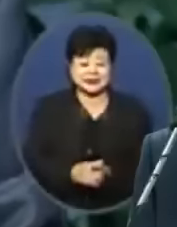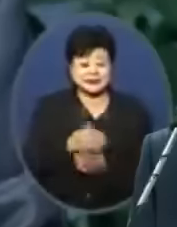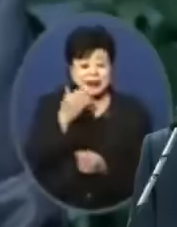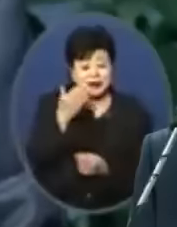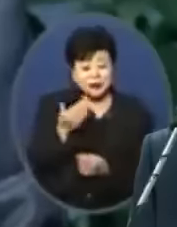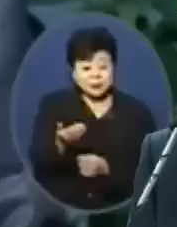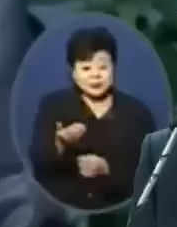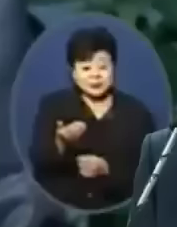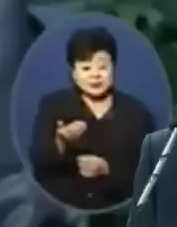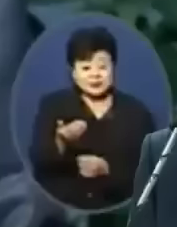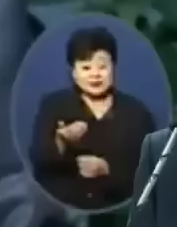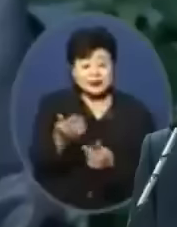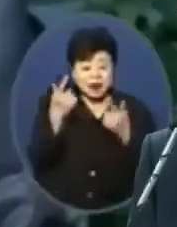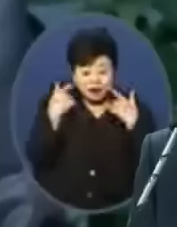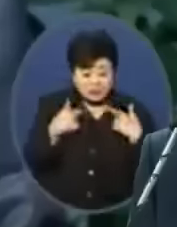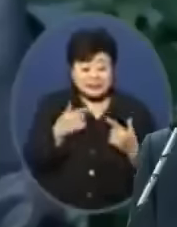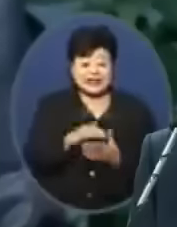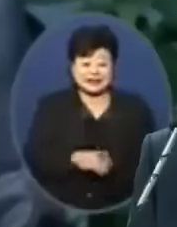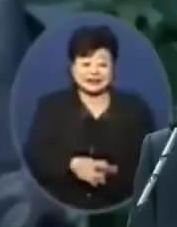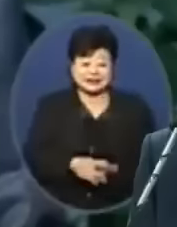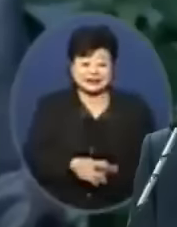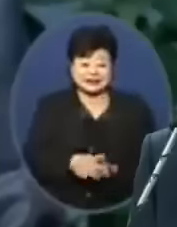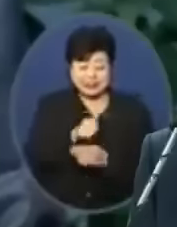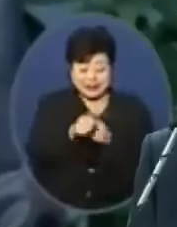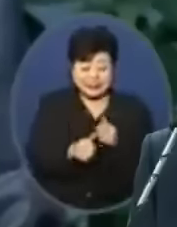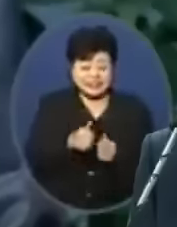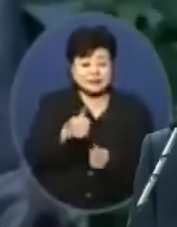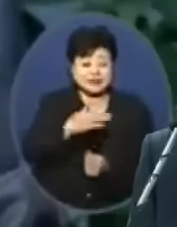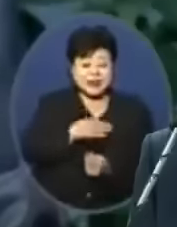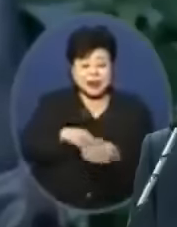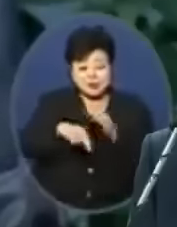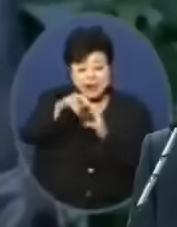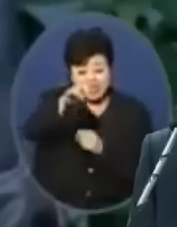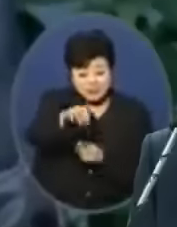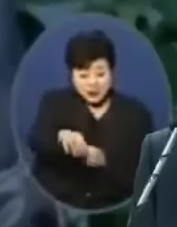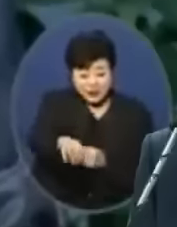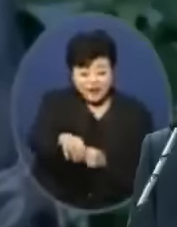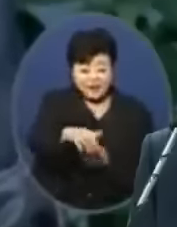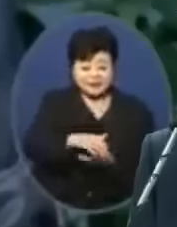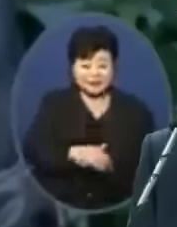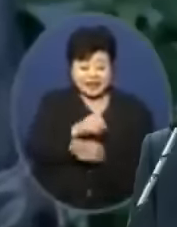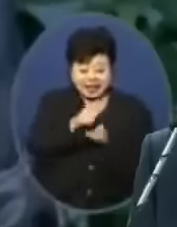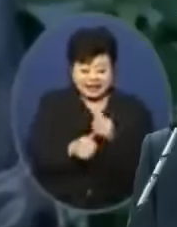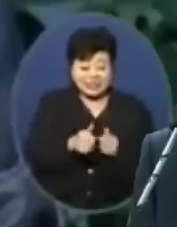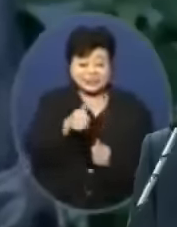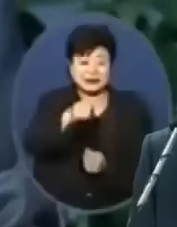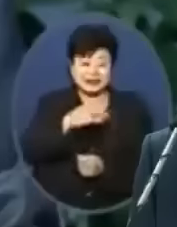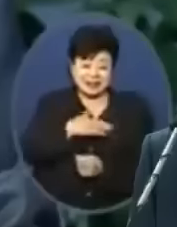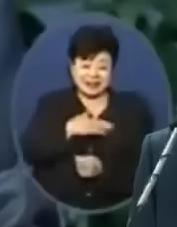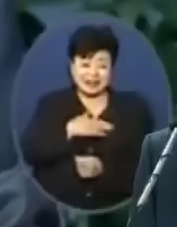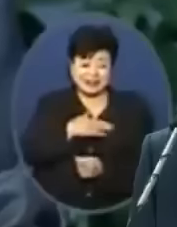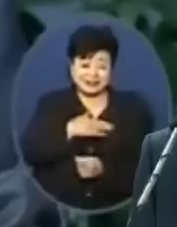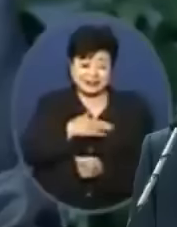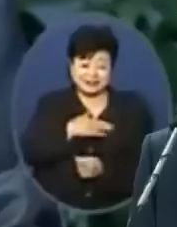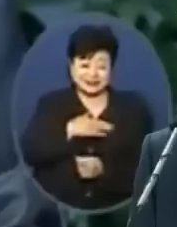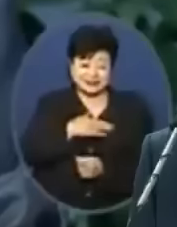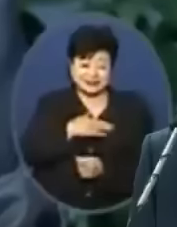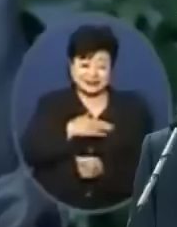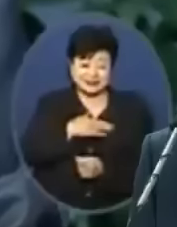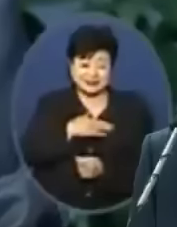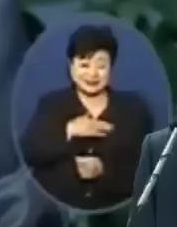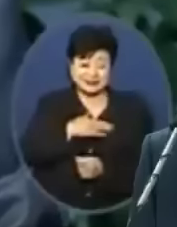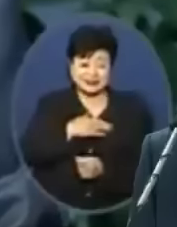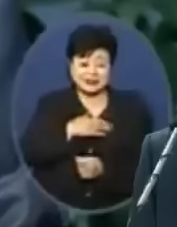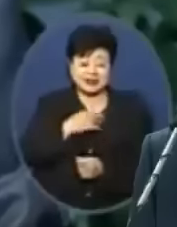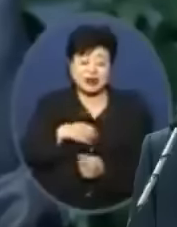여러분은 언제나 하나님은 나의 피란처요 하나님은 나의